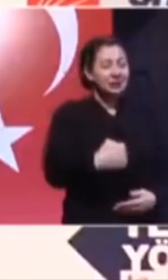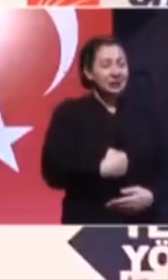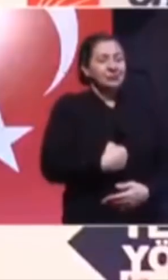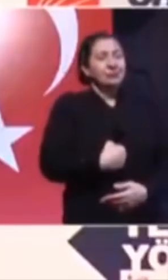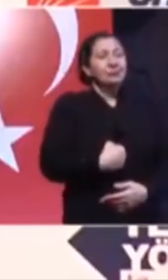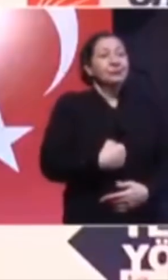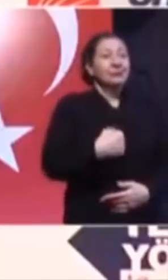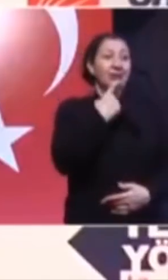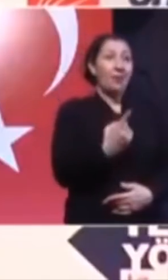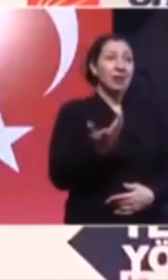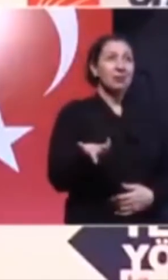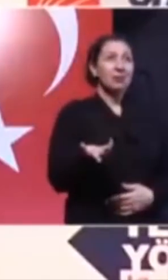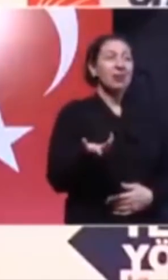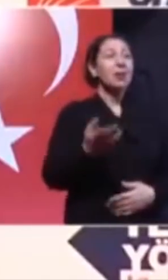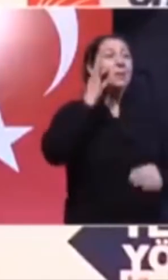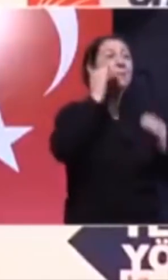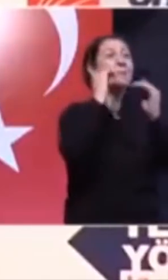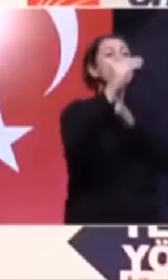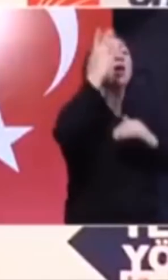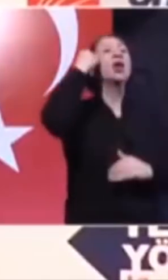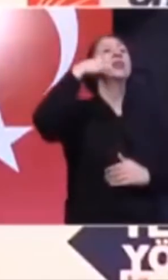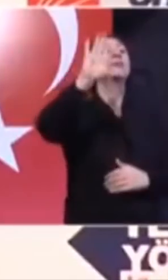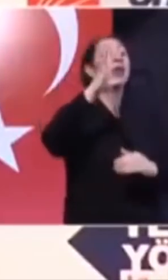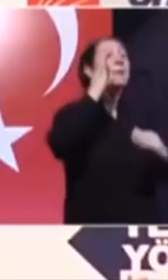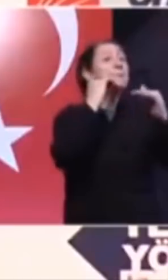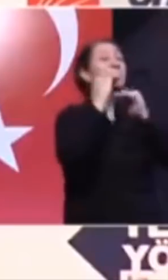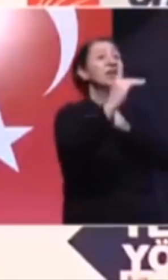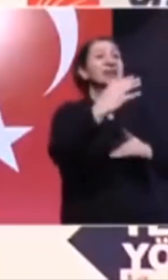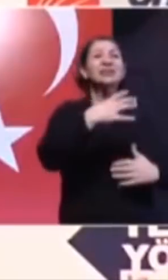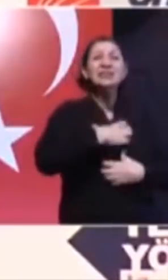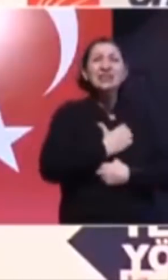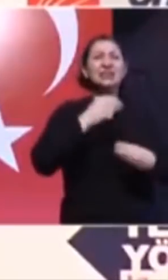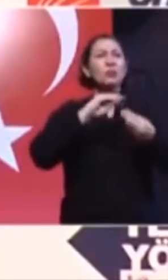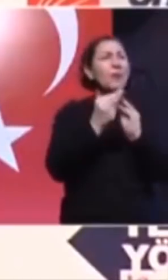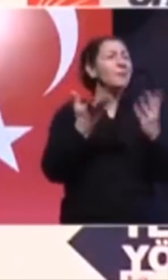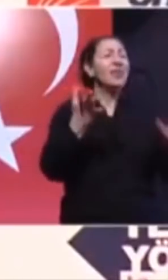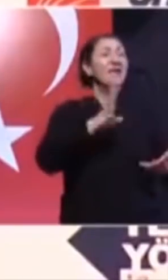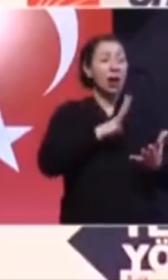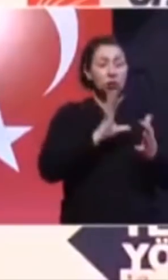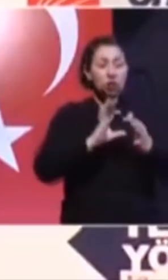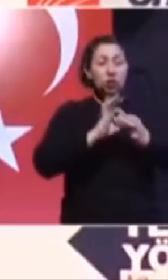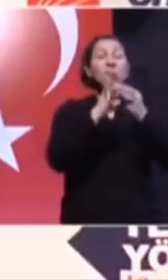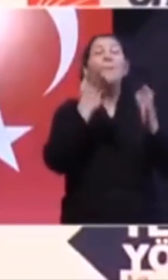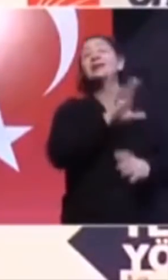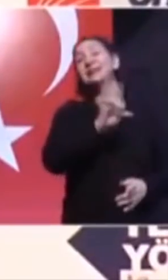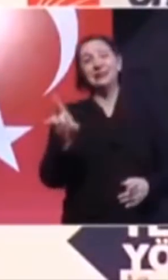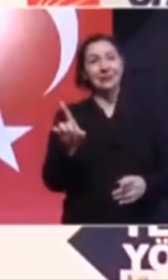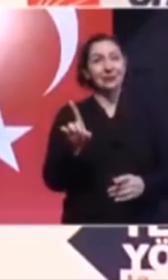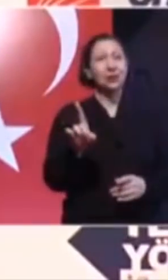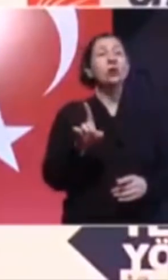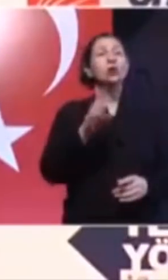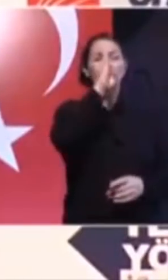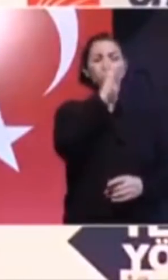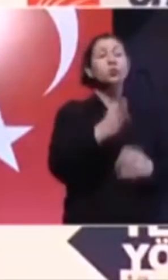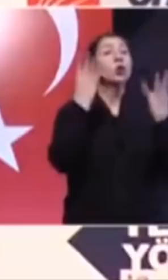hissedebilmek demektir. Milleti anlamadan milletin derdine deva olmak asla mümkün değildir.